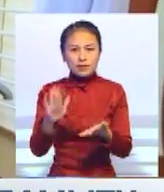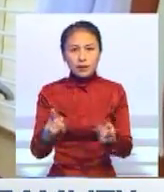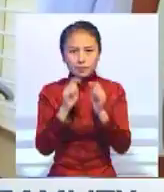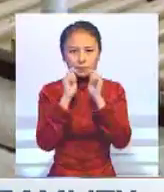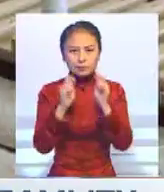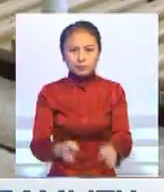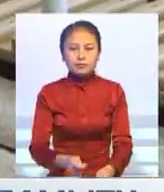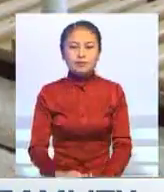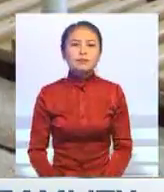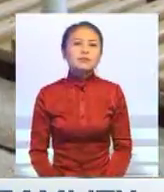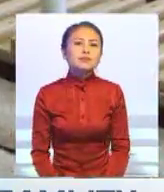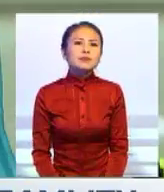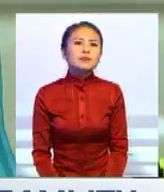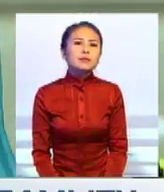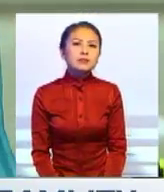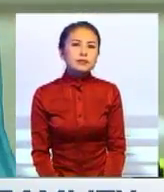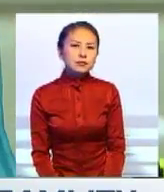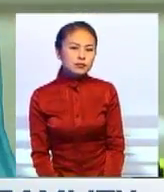табыстады.